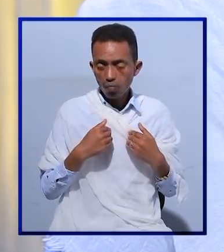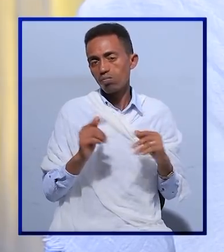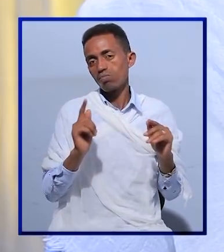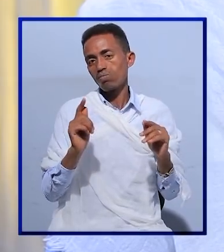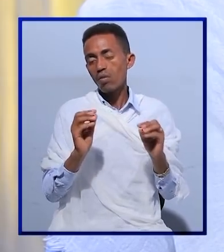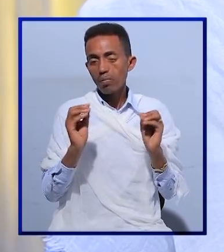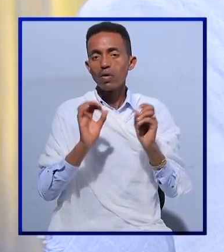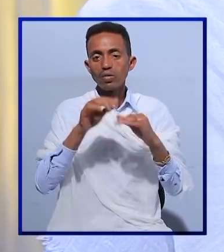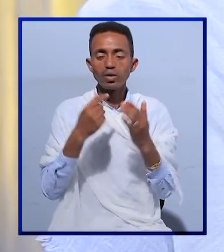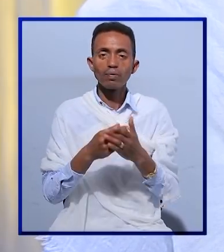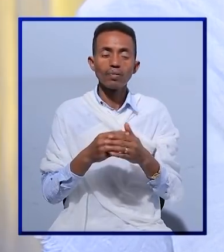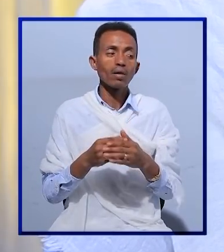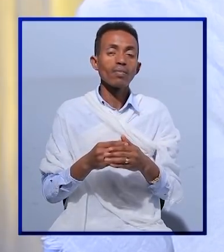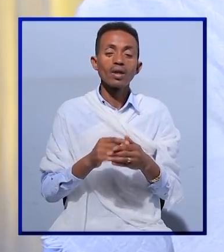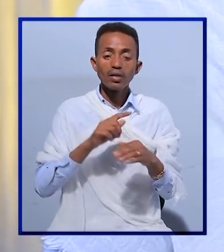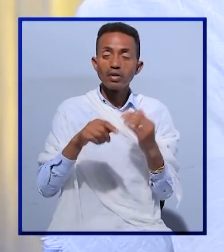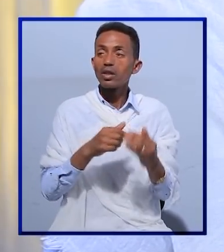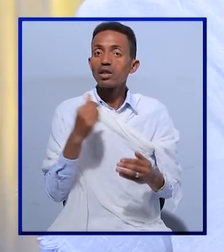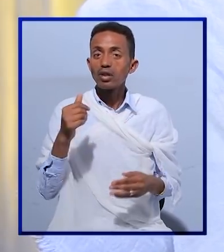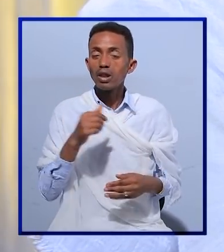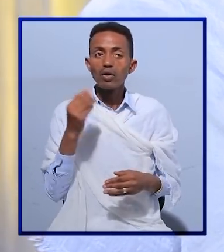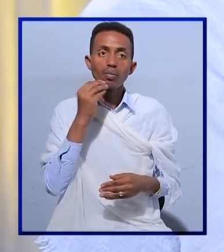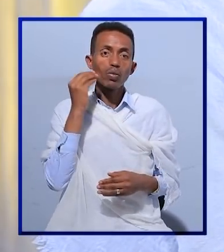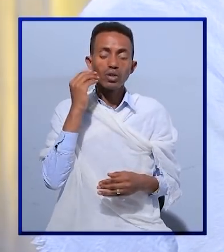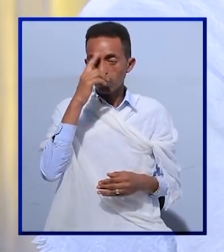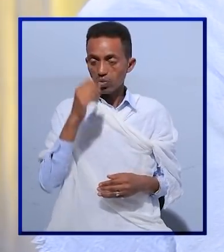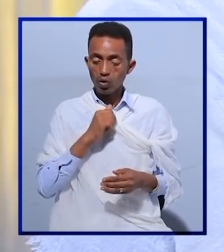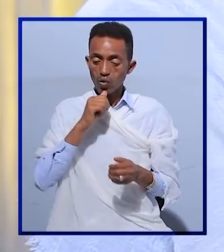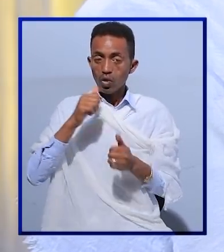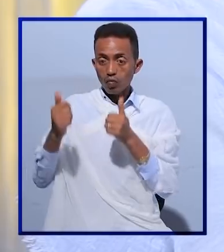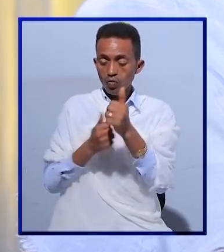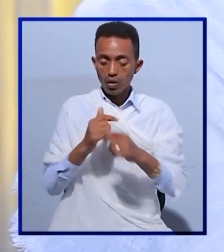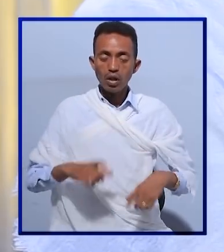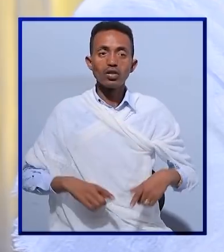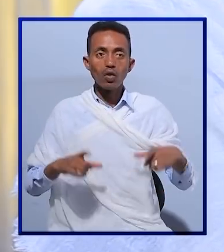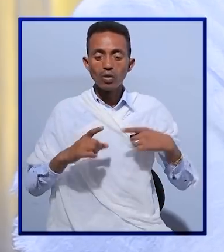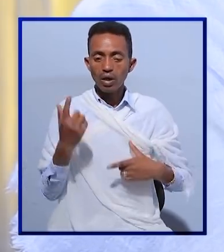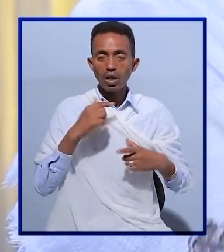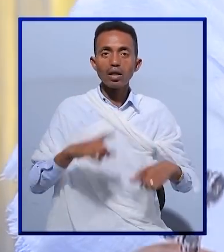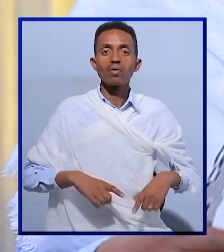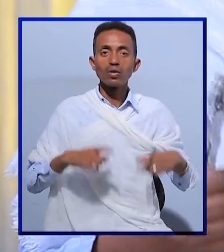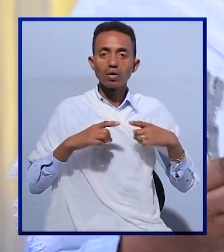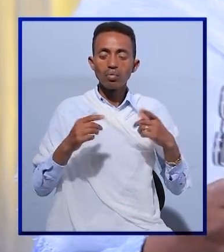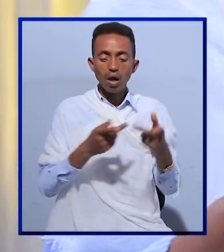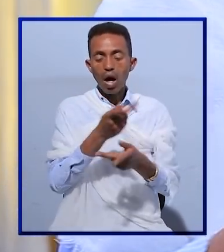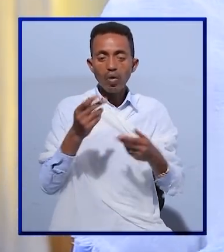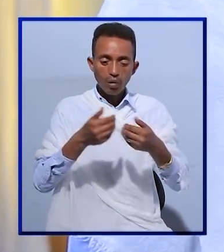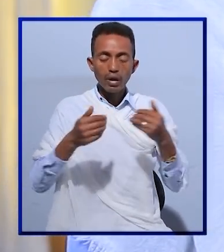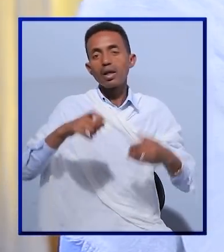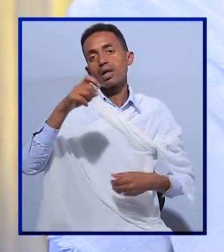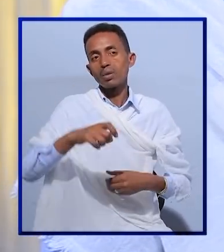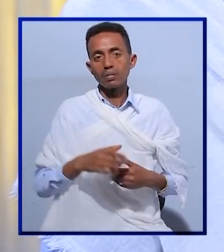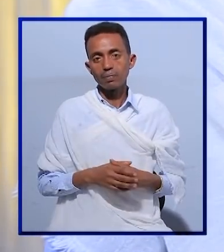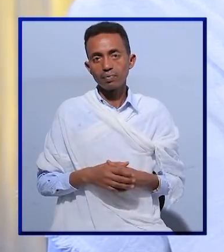ብሎ ይጠይቃል በቆሮንቶስ መልእክቱና። ከሌሎች ቤተ እምነት ተከታዮች ጋር ስንኖር የምንኖርበት አውድ